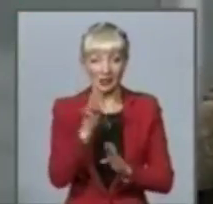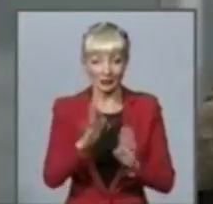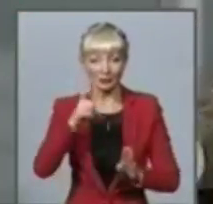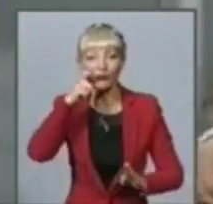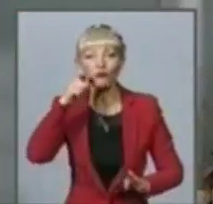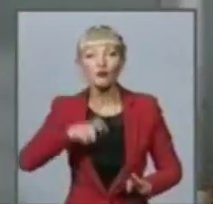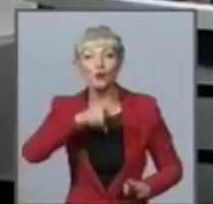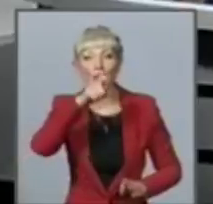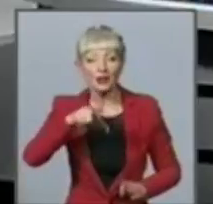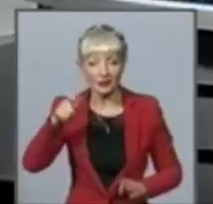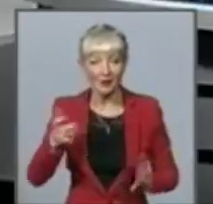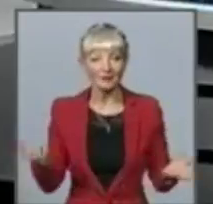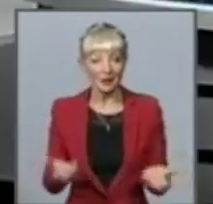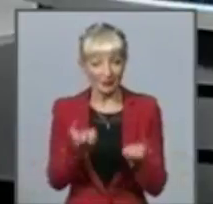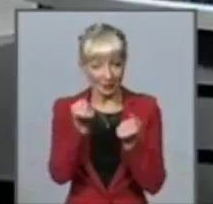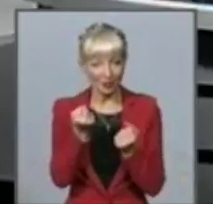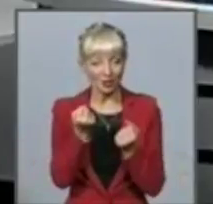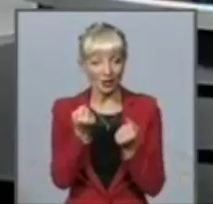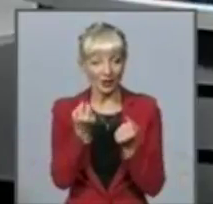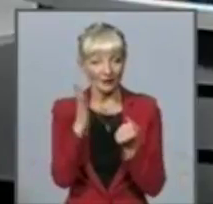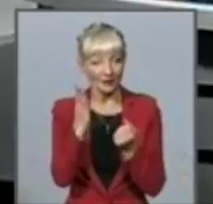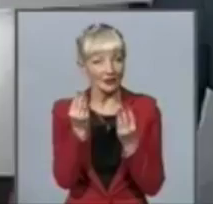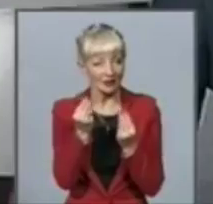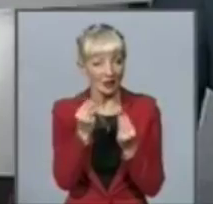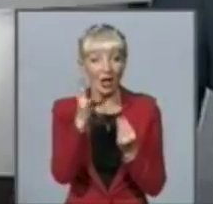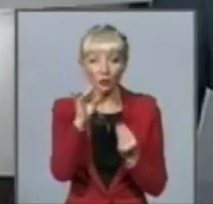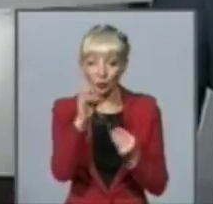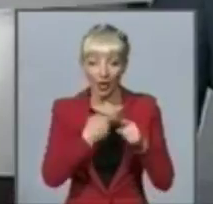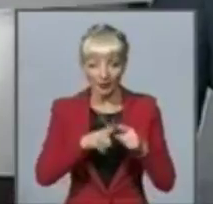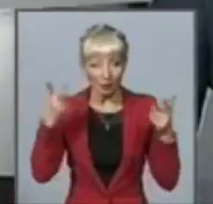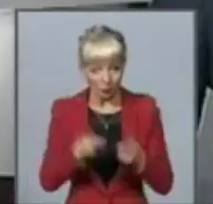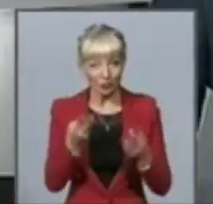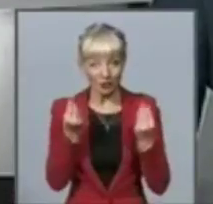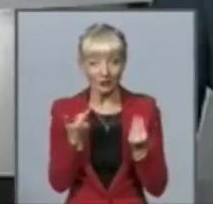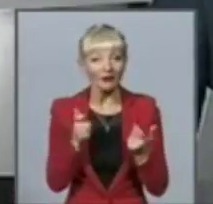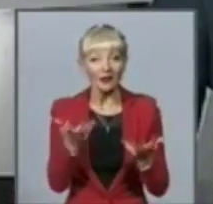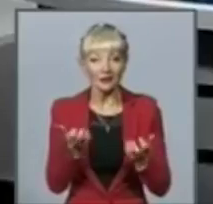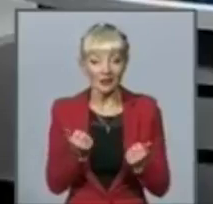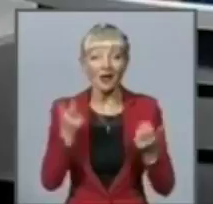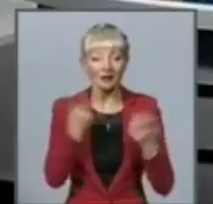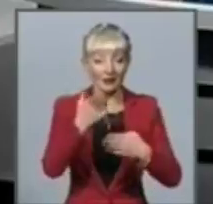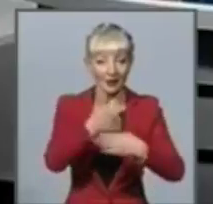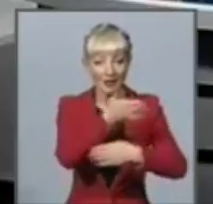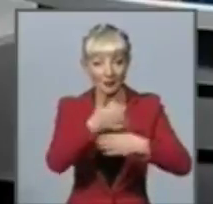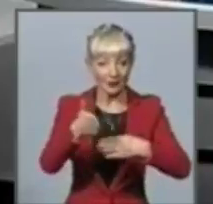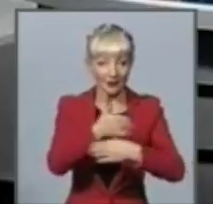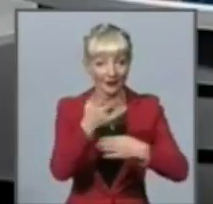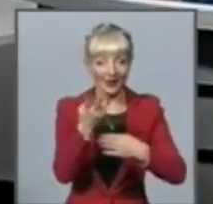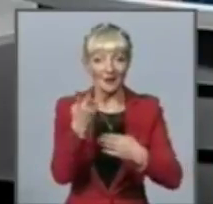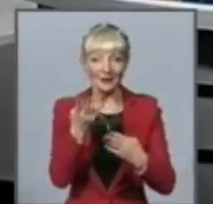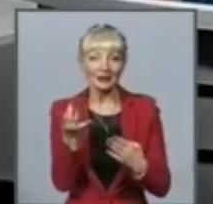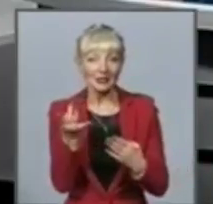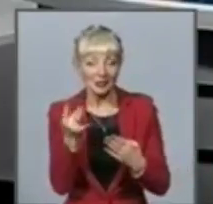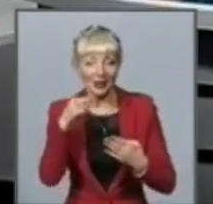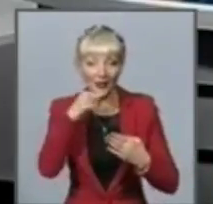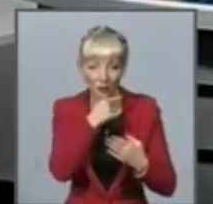українцях. Підтримка, дотація, ви неодноразово про це говорите, але ж на все це потрібні кошти. Правильно, треба перерозподіляти. Треба брати ренту з сировинної